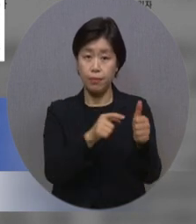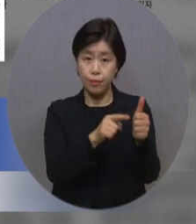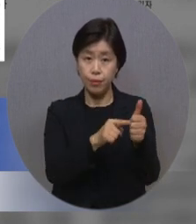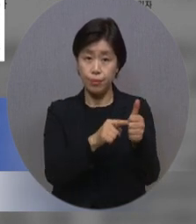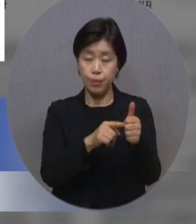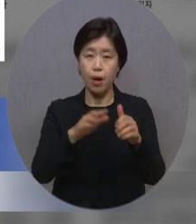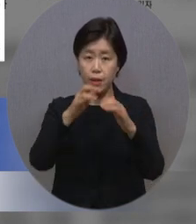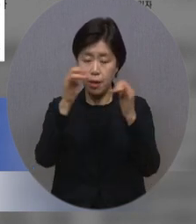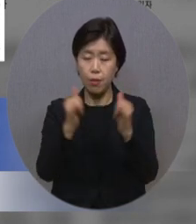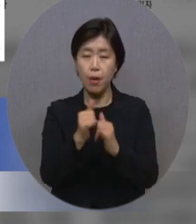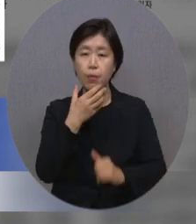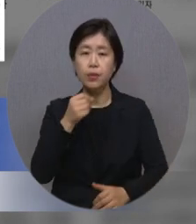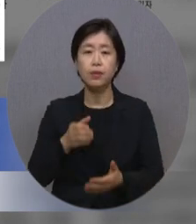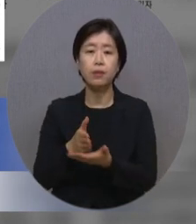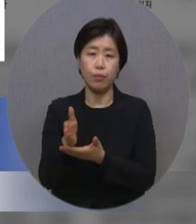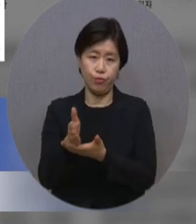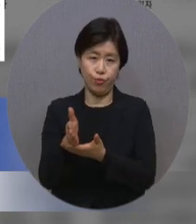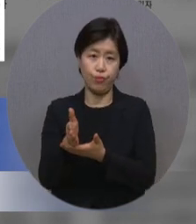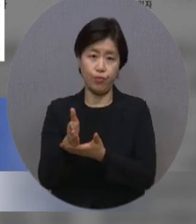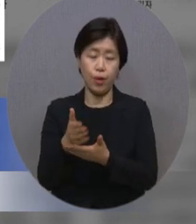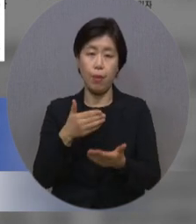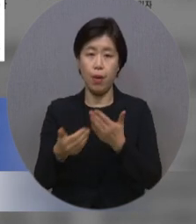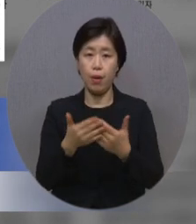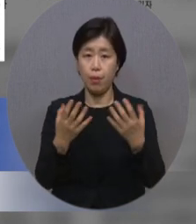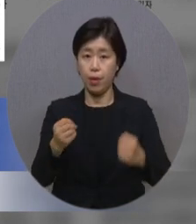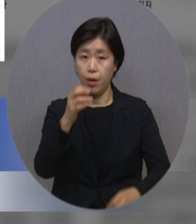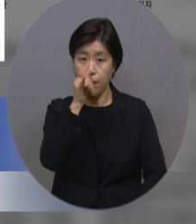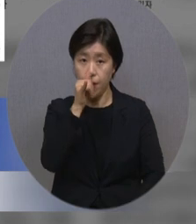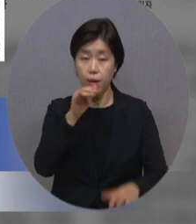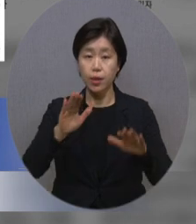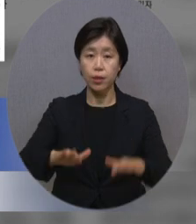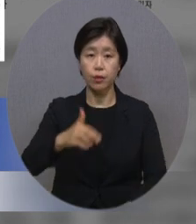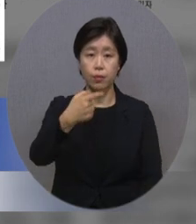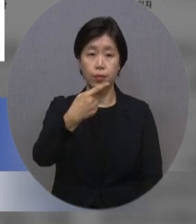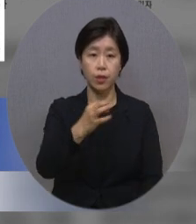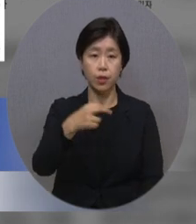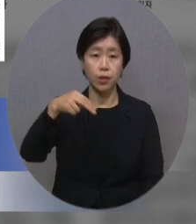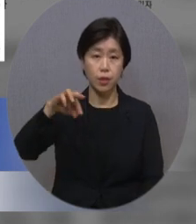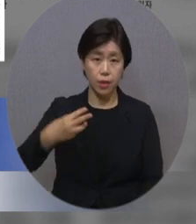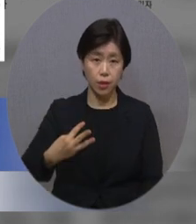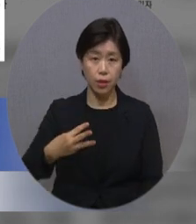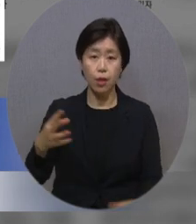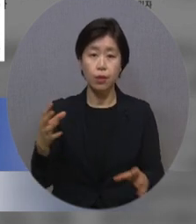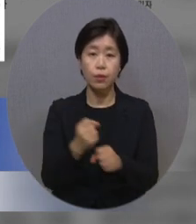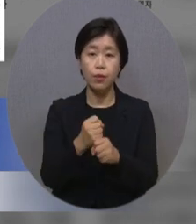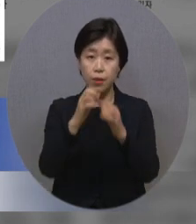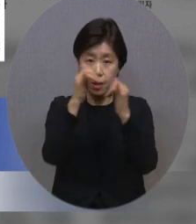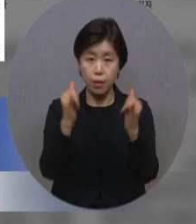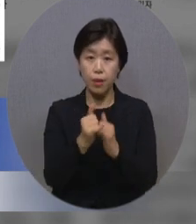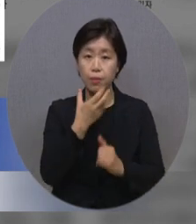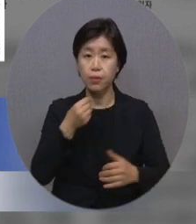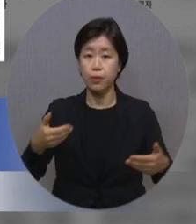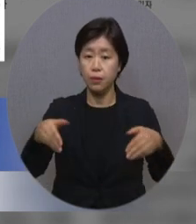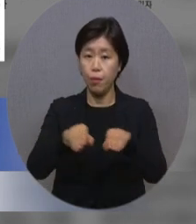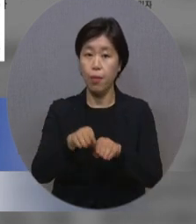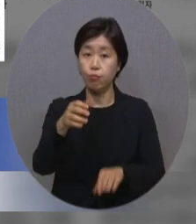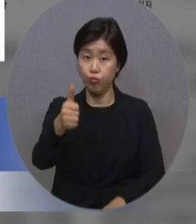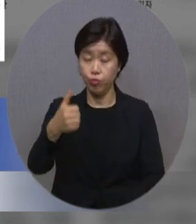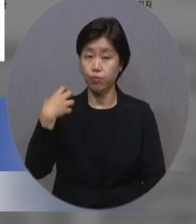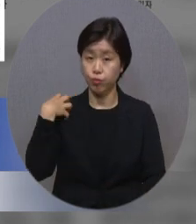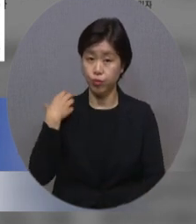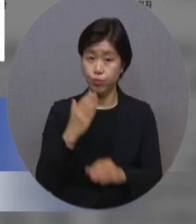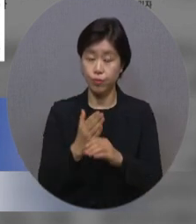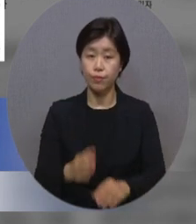전문가로서이 경기도 사회복지사협회장을 역임했고 현재 능실종합사회복지관 관장으로 재직 중입니다